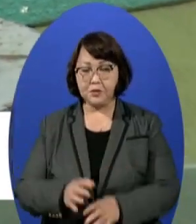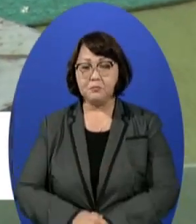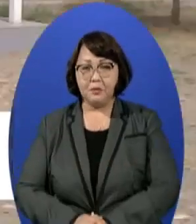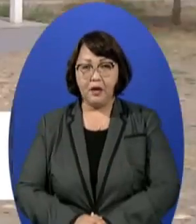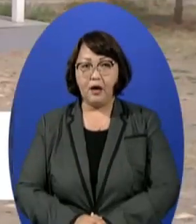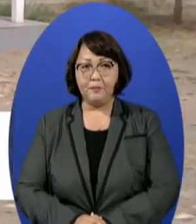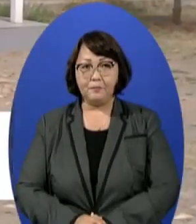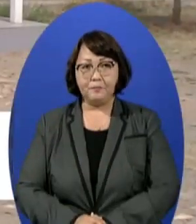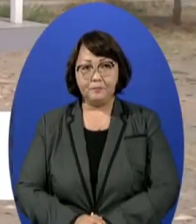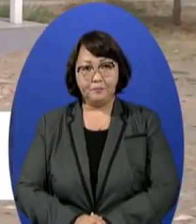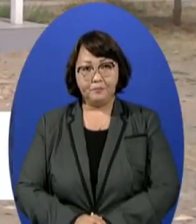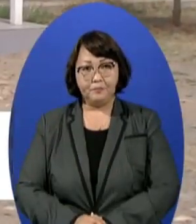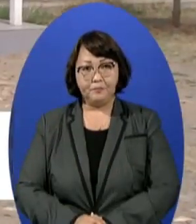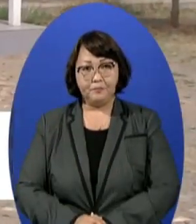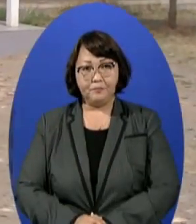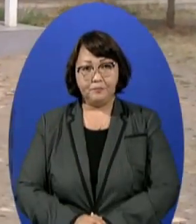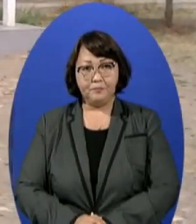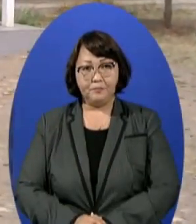юм аа.